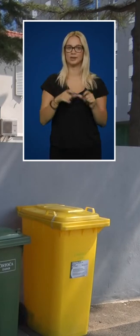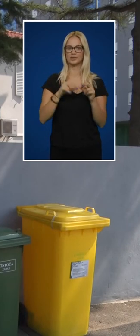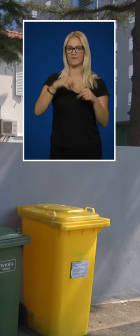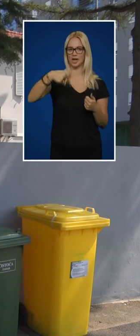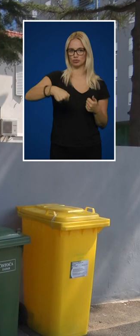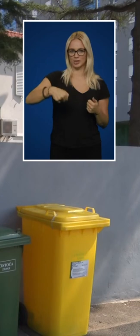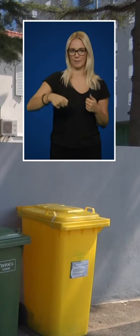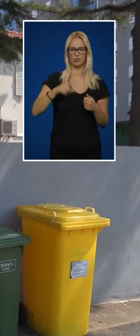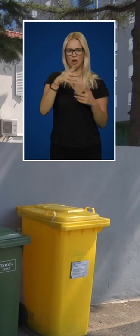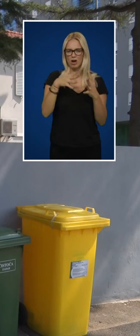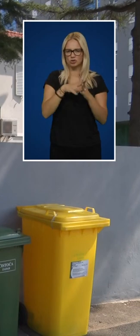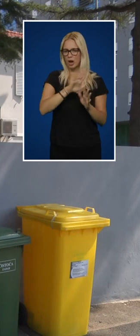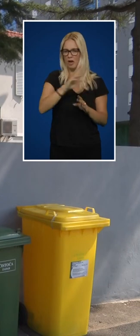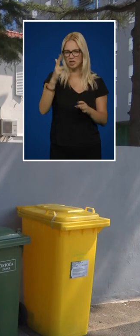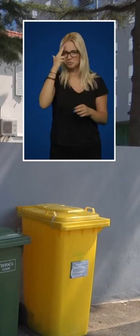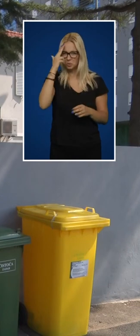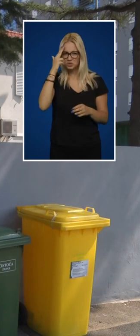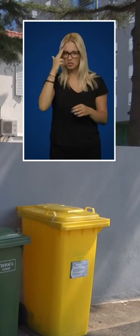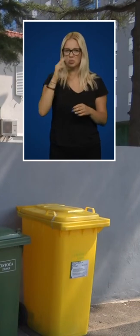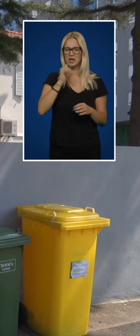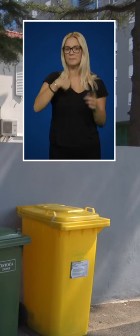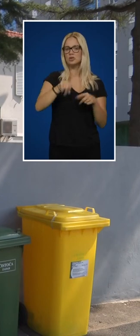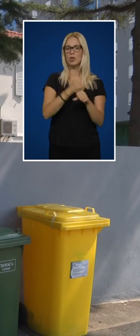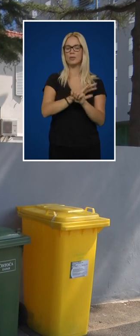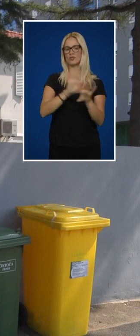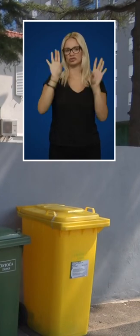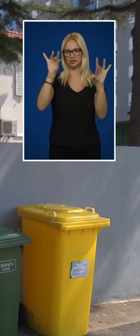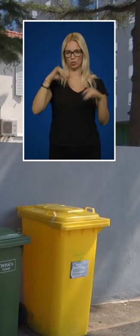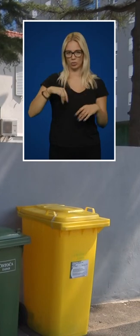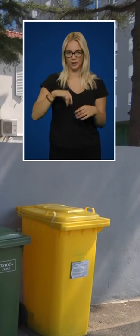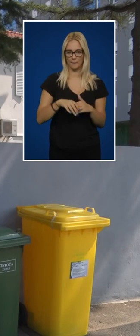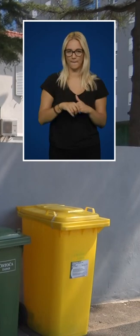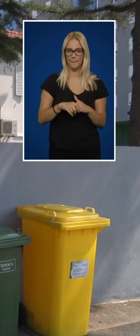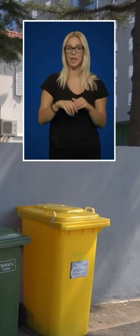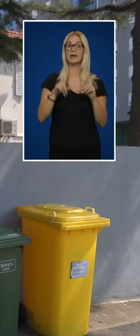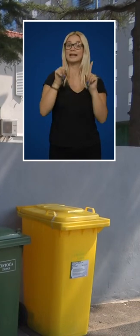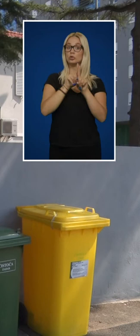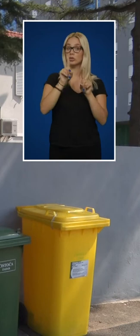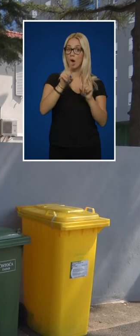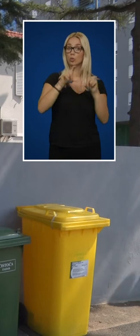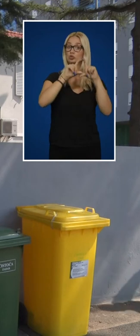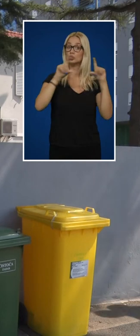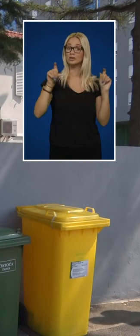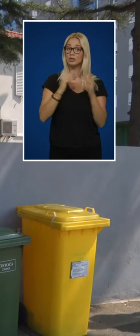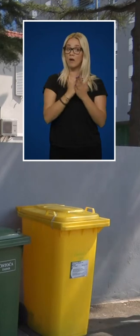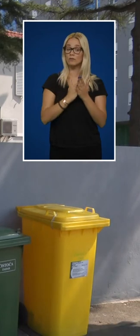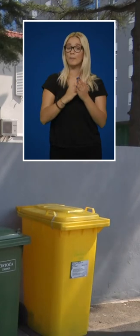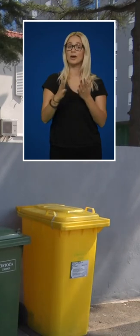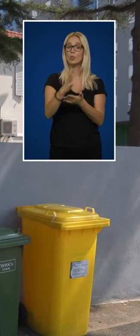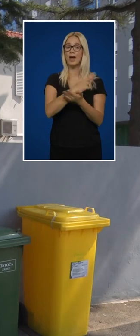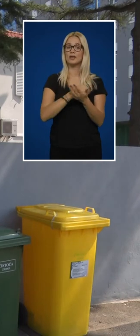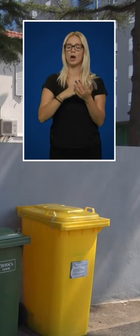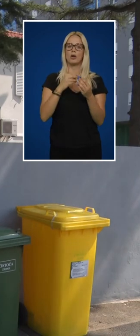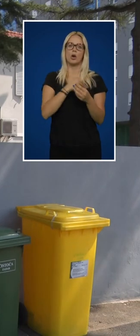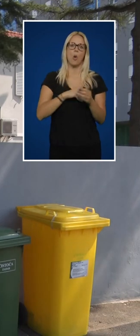dvorištima. U Zadru postoje dva, jedan je na Gaženiškoj cesti, drugi je na odlagalištu otpada Diklo. I nekakav